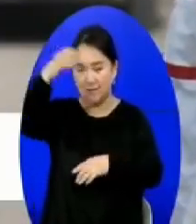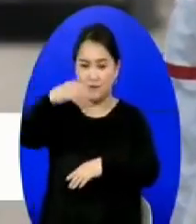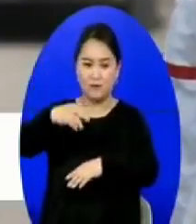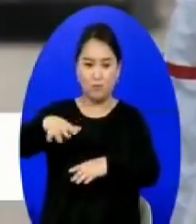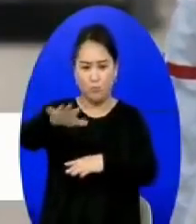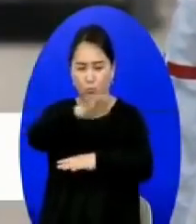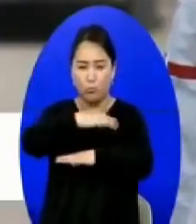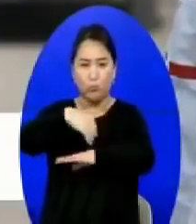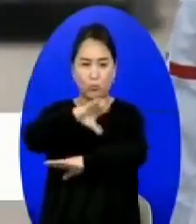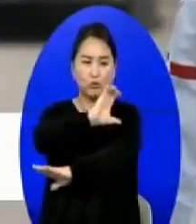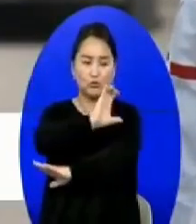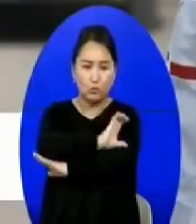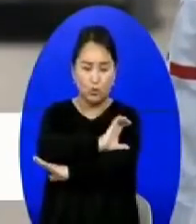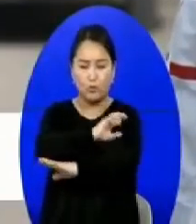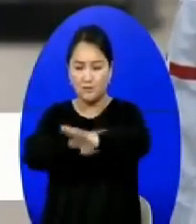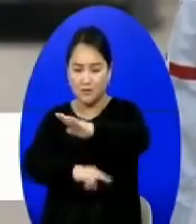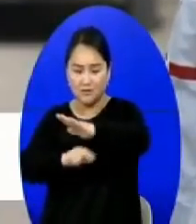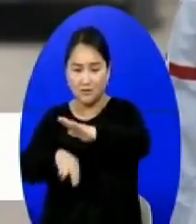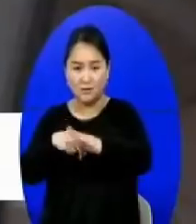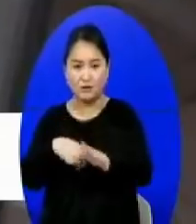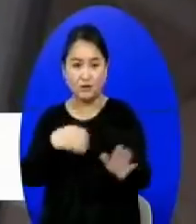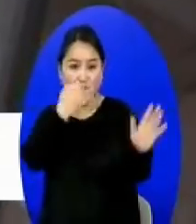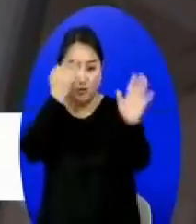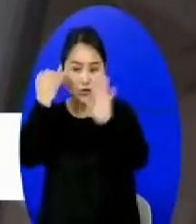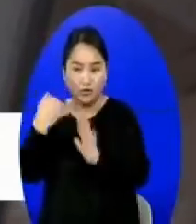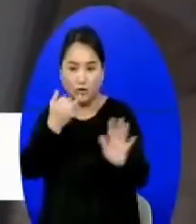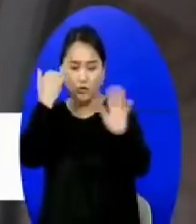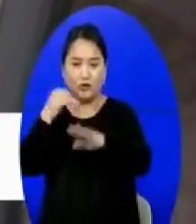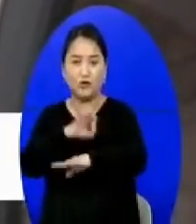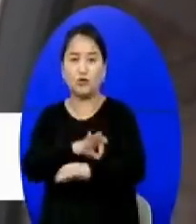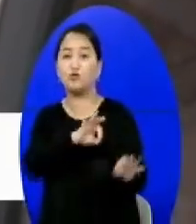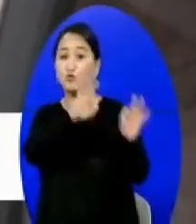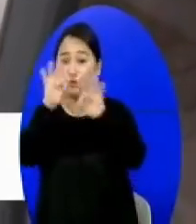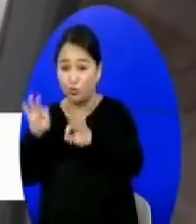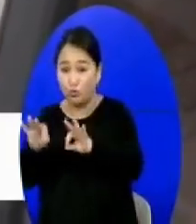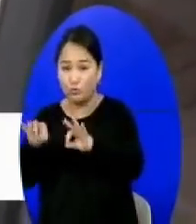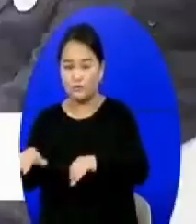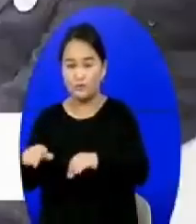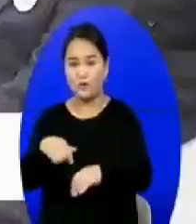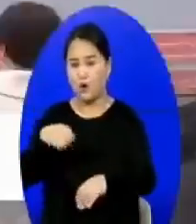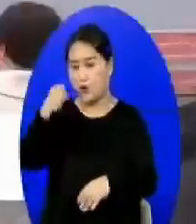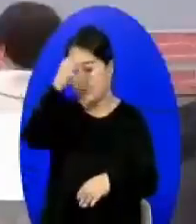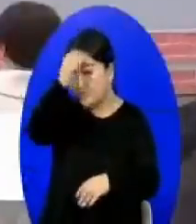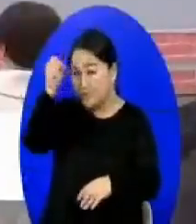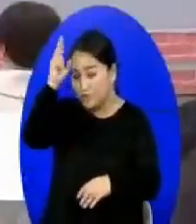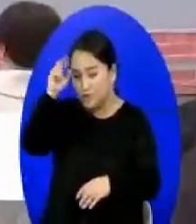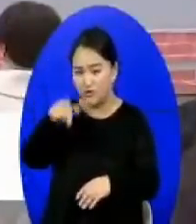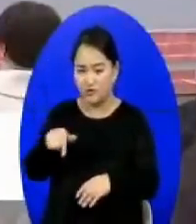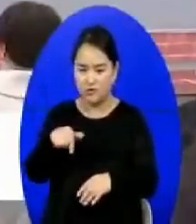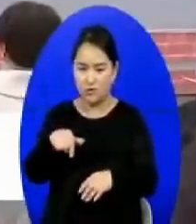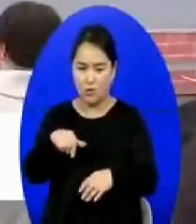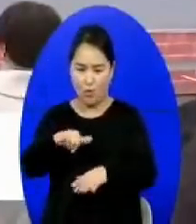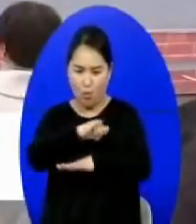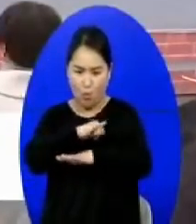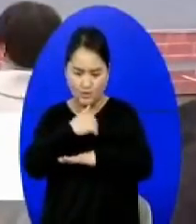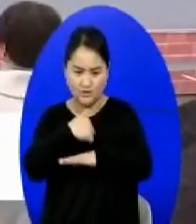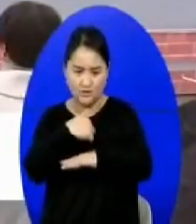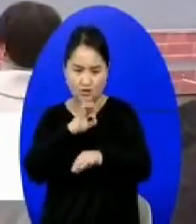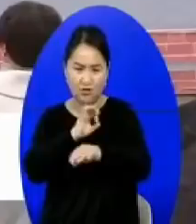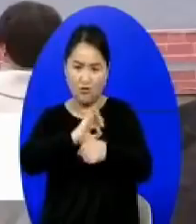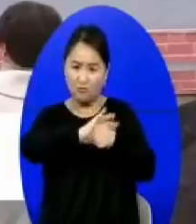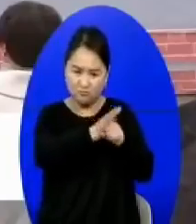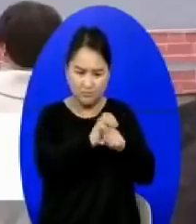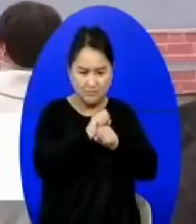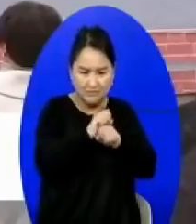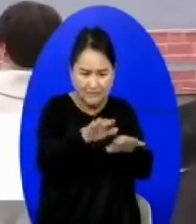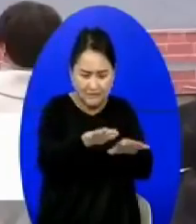3 дугаар сарын 23 хүртэл дахин 2-7 хоногоор хойшлуулж байна. За тус улсын ерөнхийлөгч Мун Жэ-ин улс оронд нь хурдтай нэмэгдэж байгаа коронавирусний